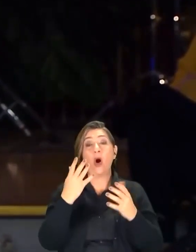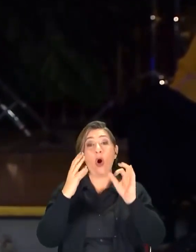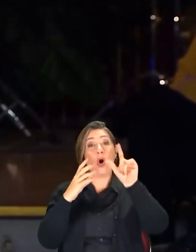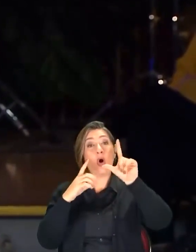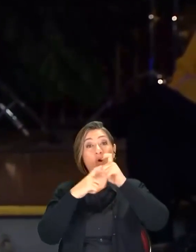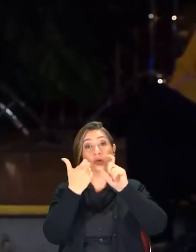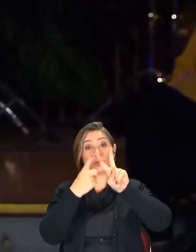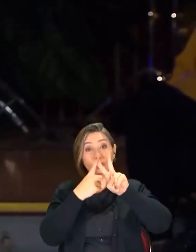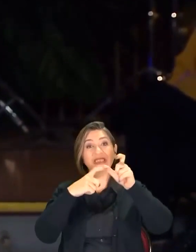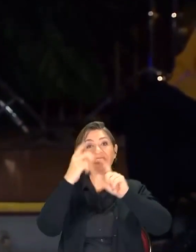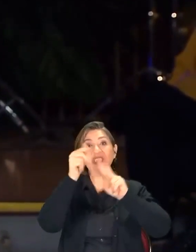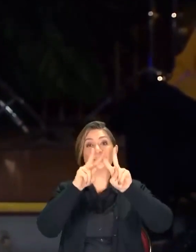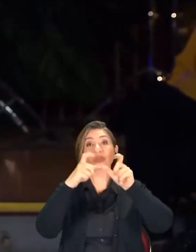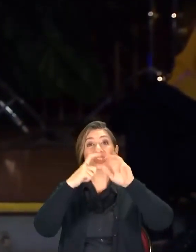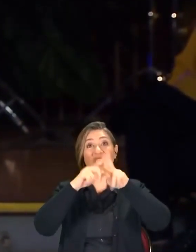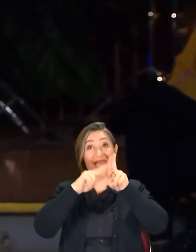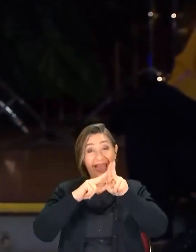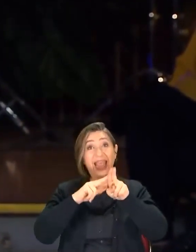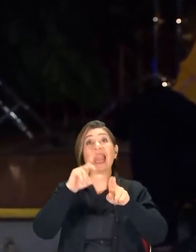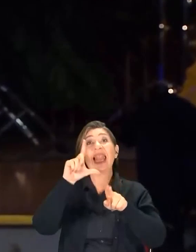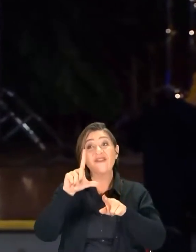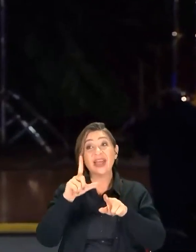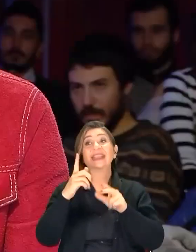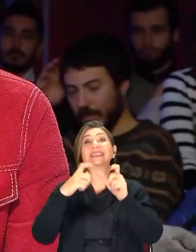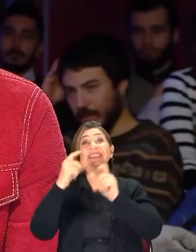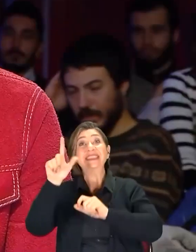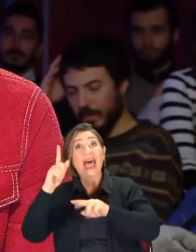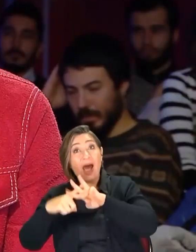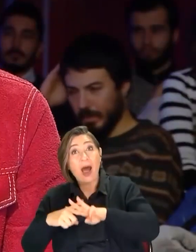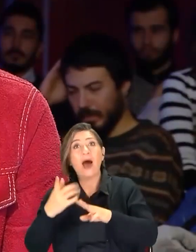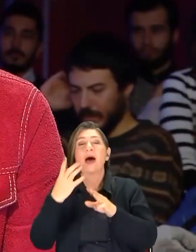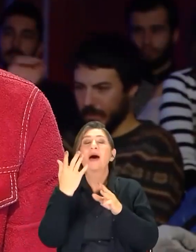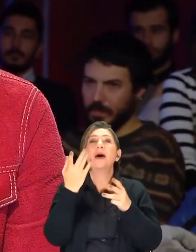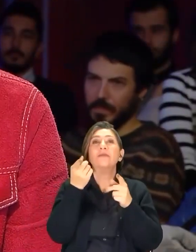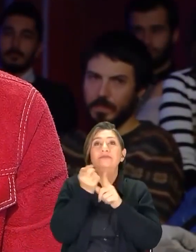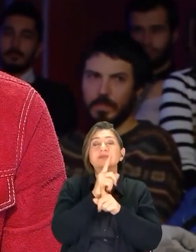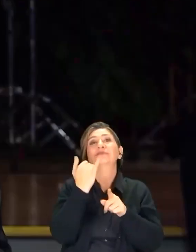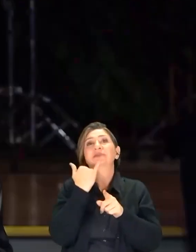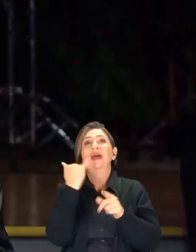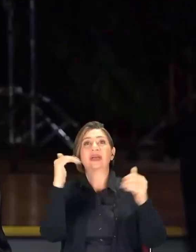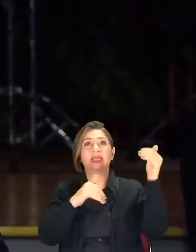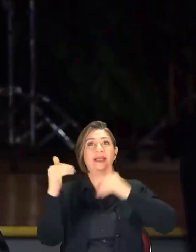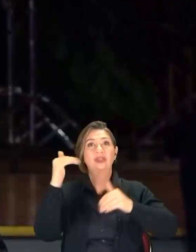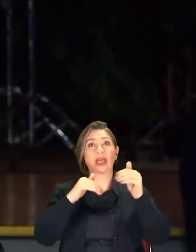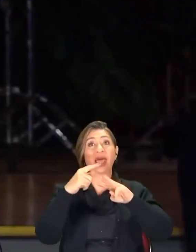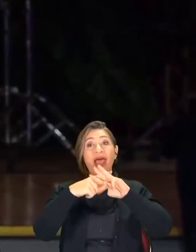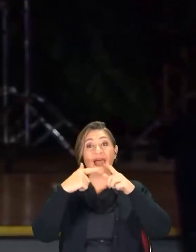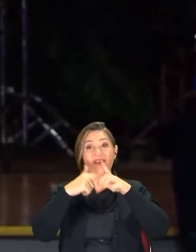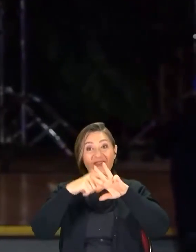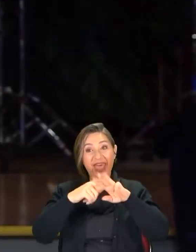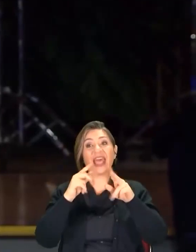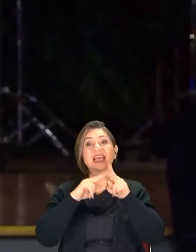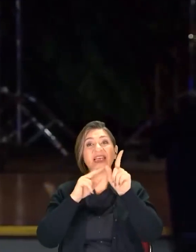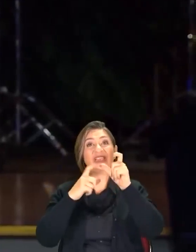Şimşek Sıla Levent Yüksel gibi isimler konuk olarak gelecek ev ef Kışlalı